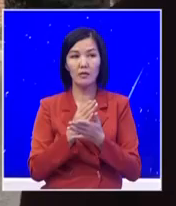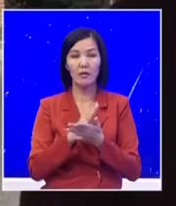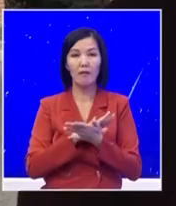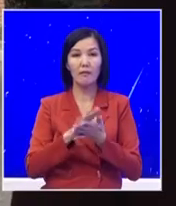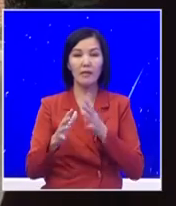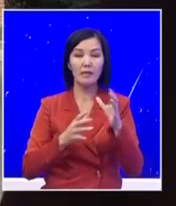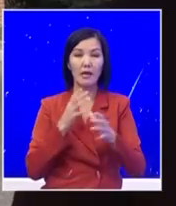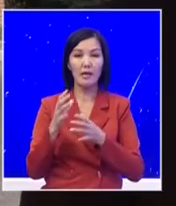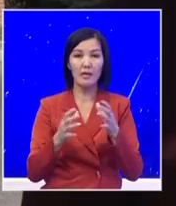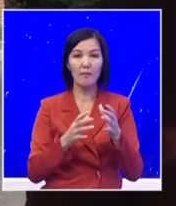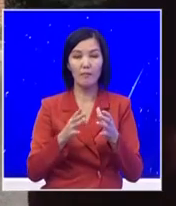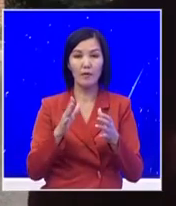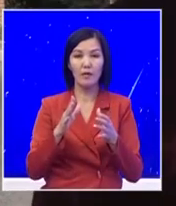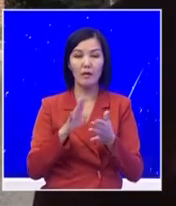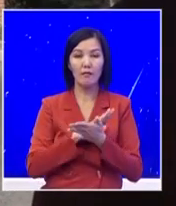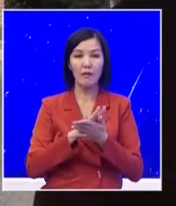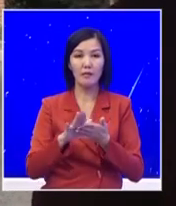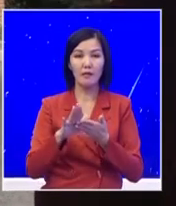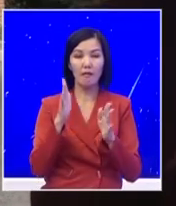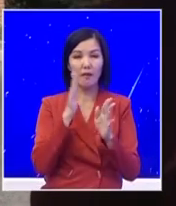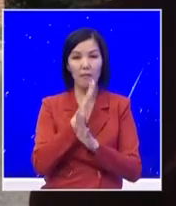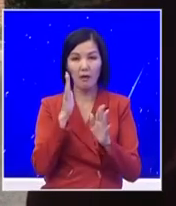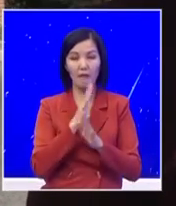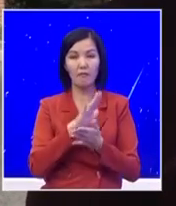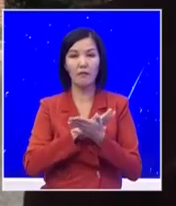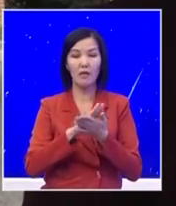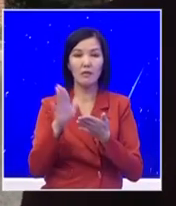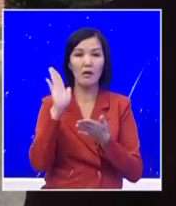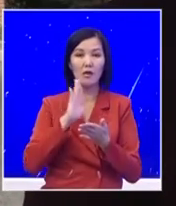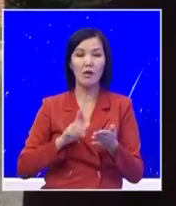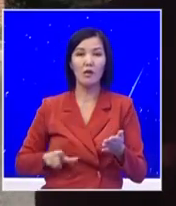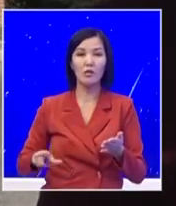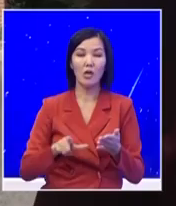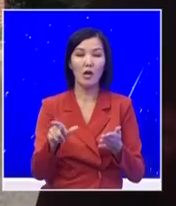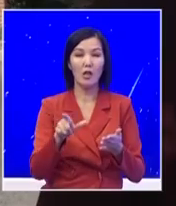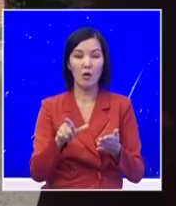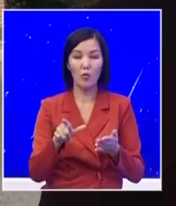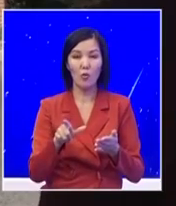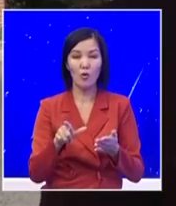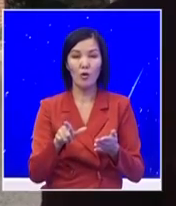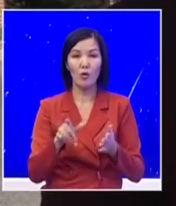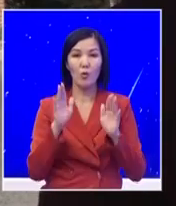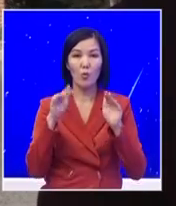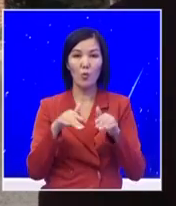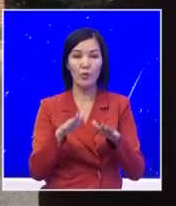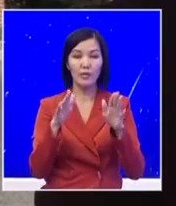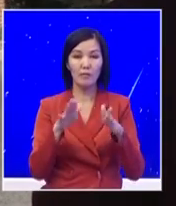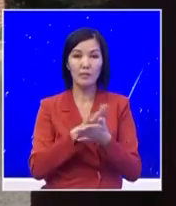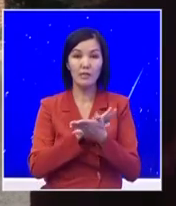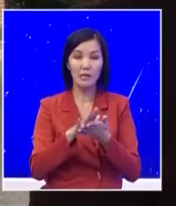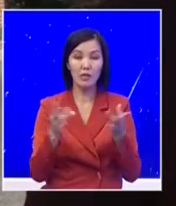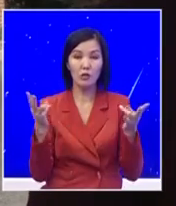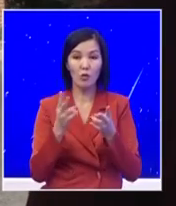әлем жобасы арқылы таза өзен, таза жағалау акциялары арқылы біз осы өзеніміздің таза ұстауын,